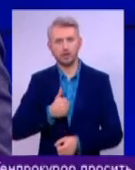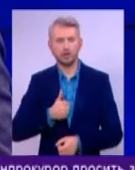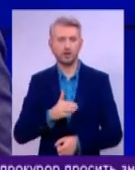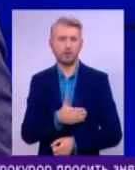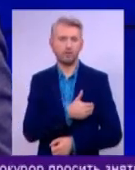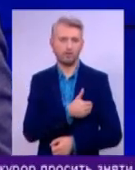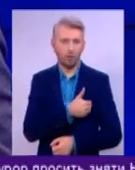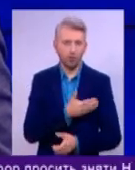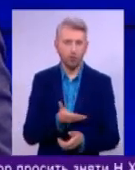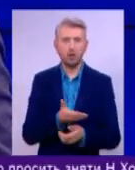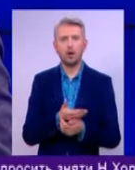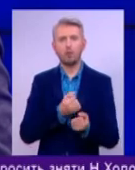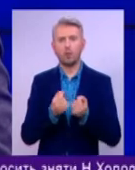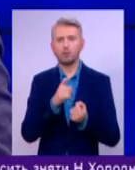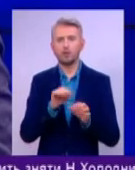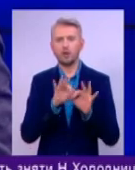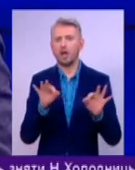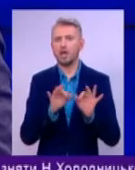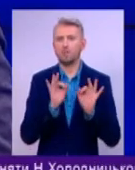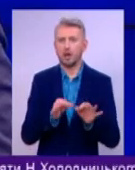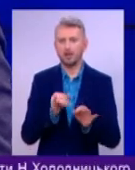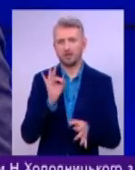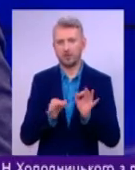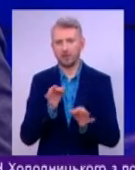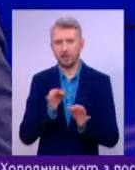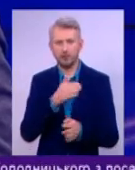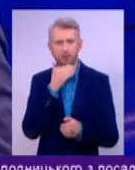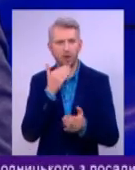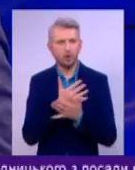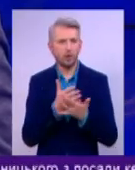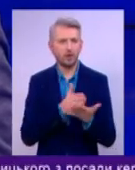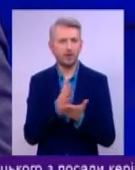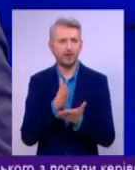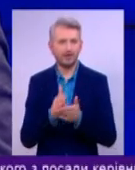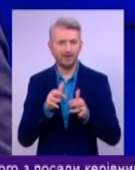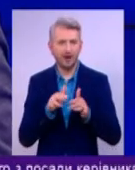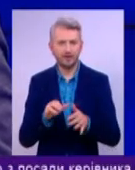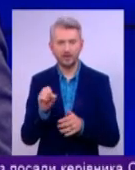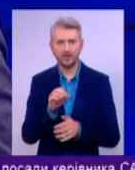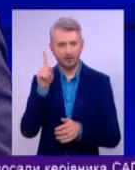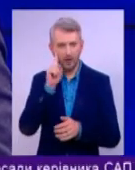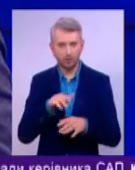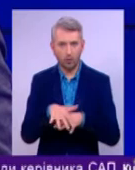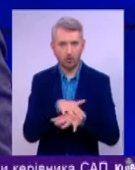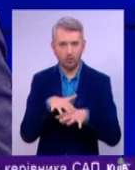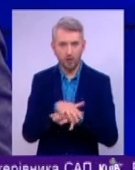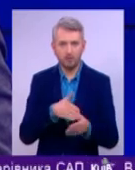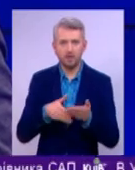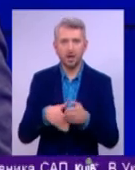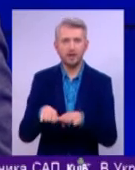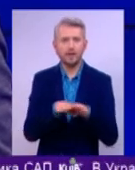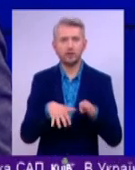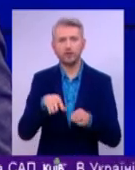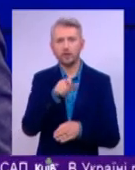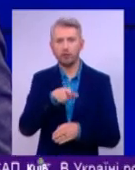волю, боремося за ідеали правди і справедливість. Багатогранна діяльність єврейської громади сприяє єдності у всіх громадян України,